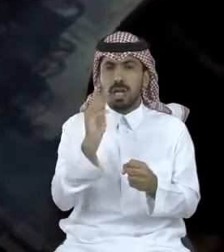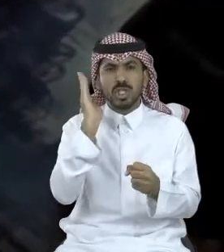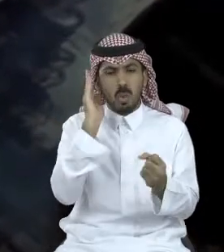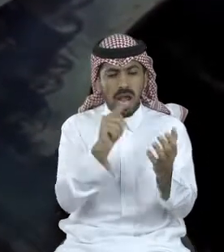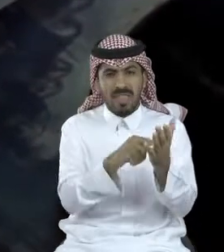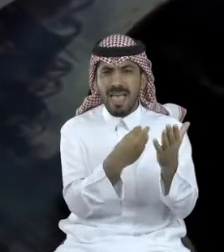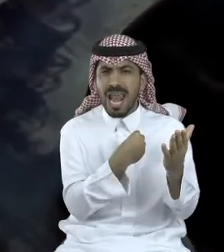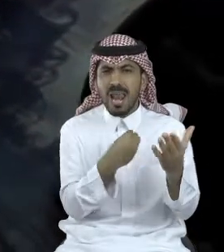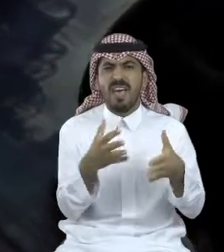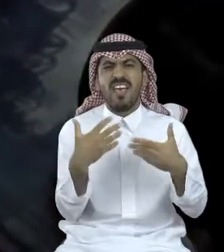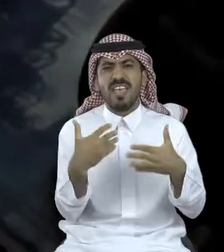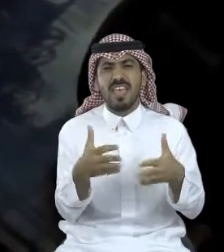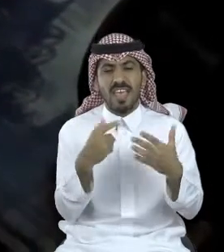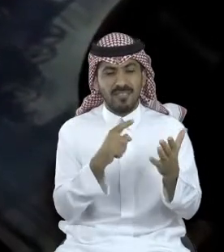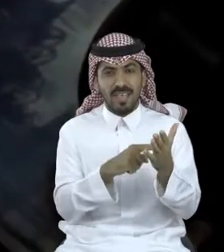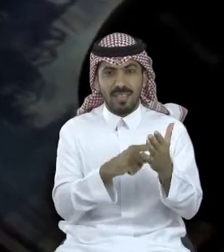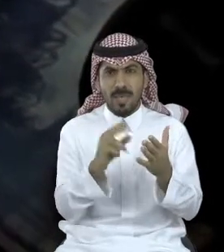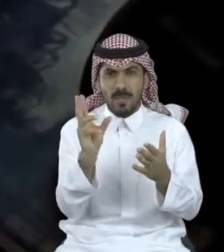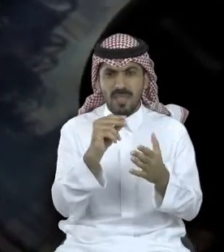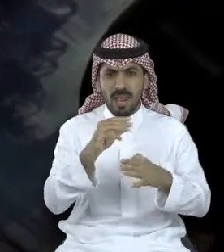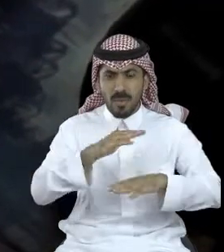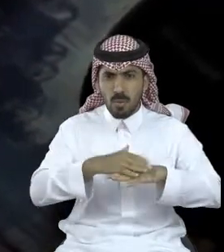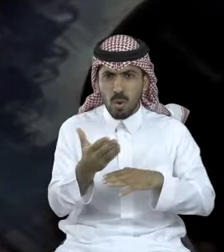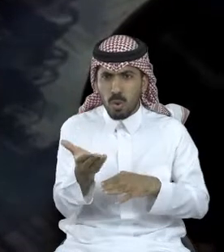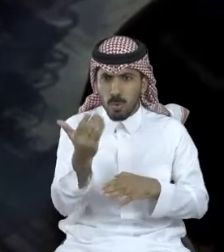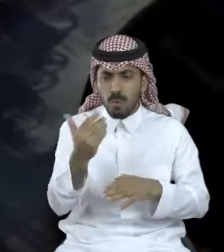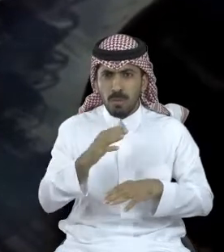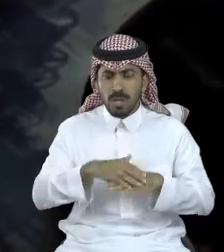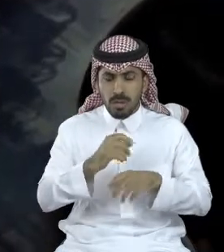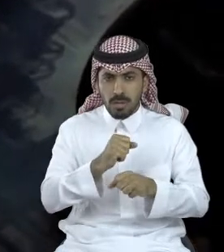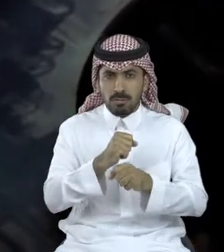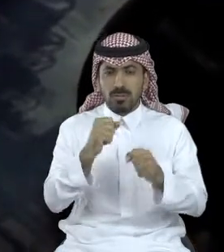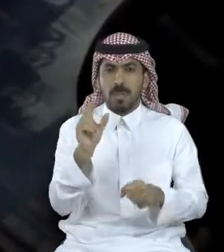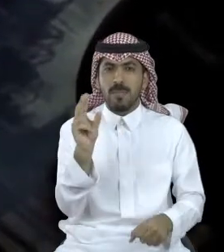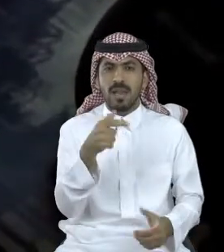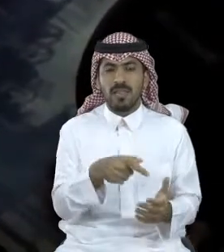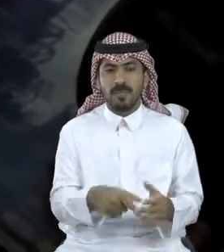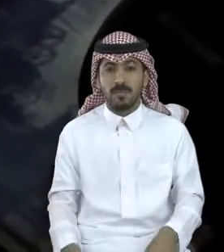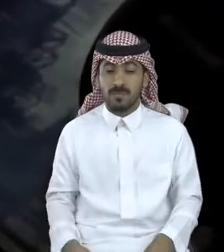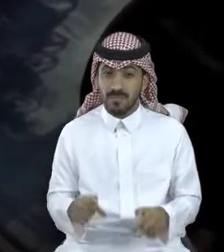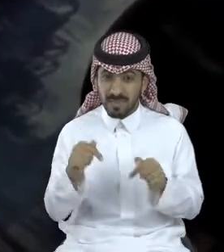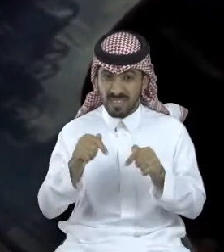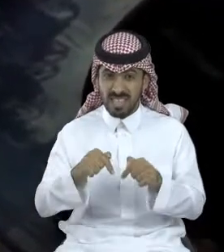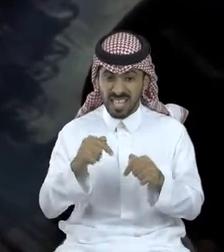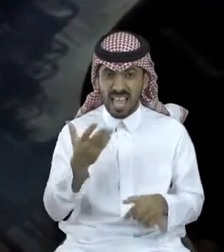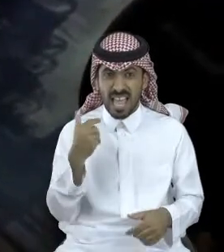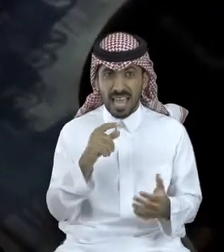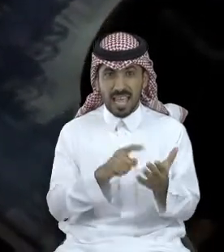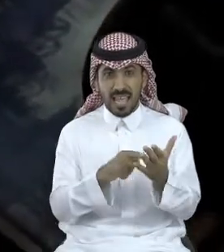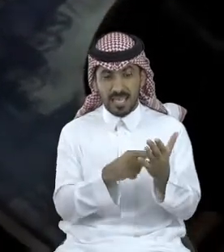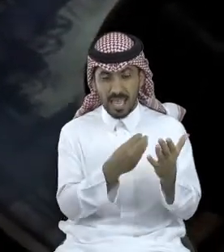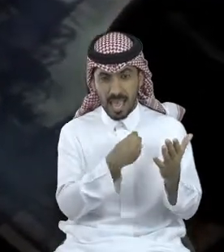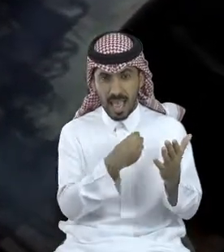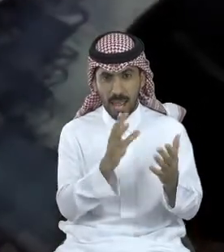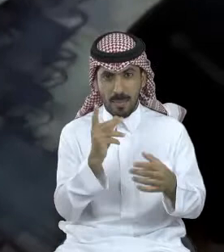نص ساعه يقول لك يا فلان قوم، يا فلان قوم اصحى. زي كذا. فالمهم نروح للألارم اللي هو المنبه